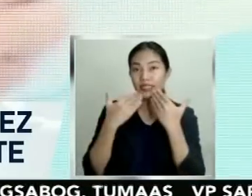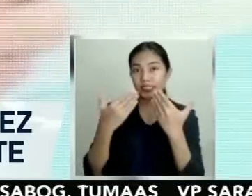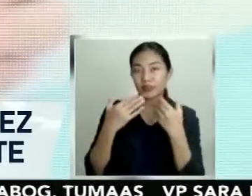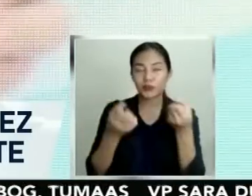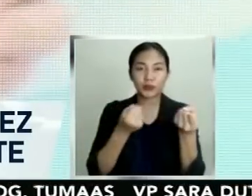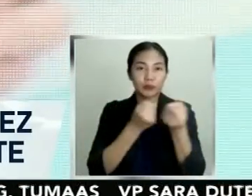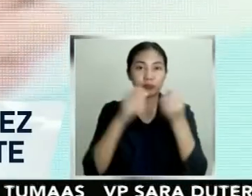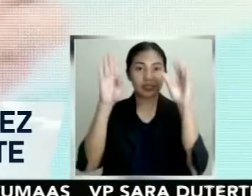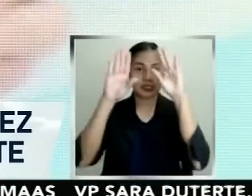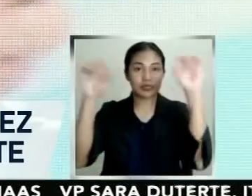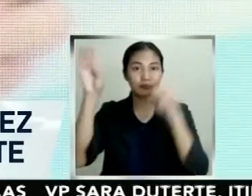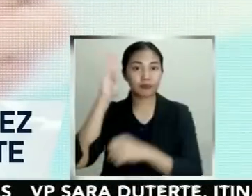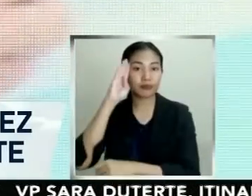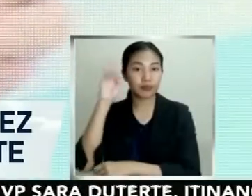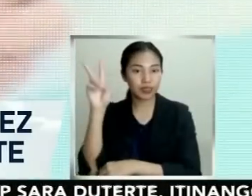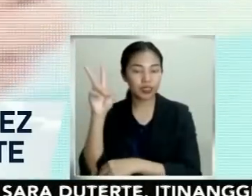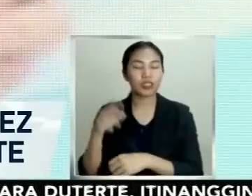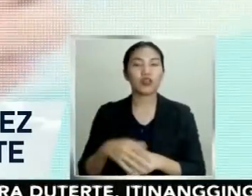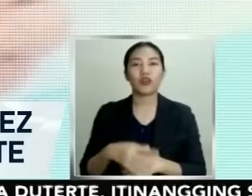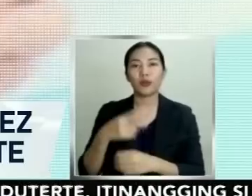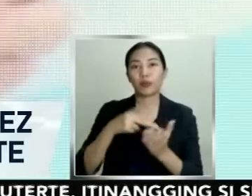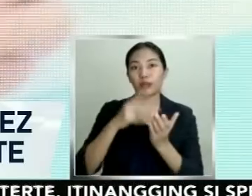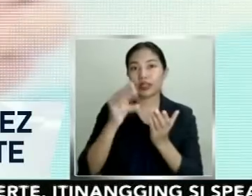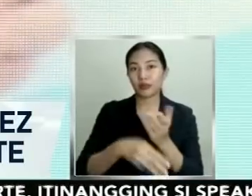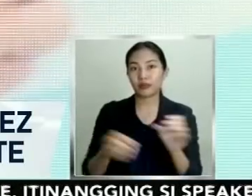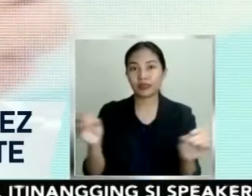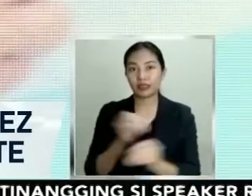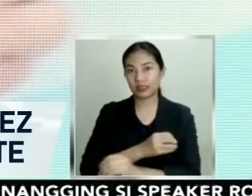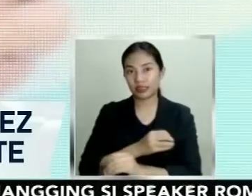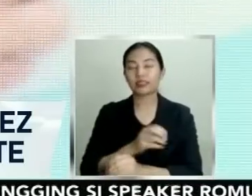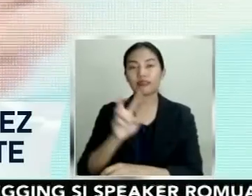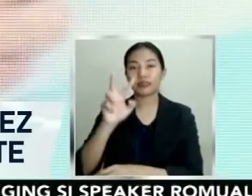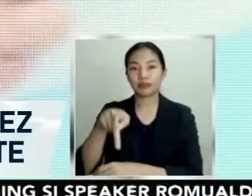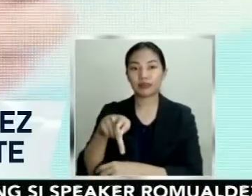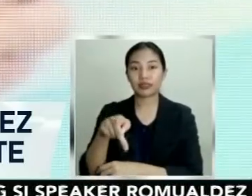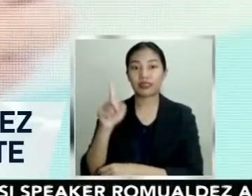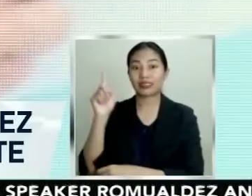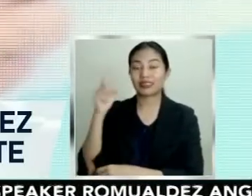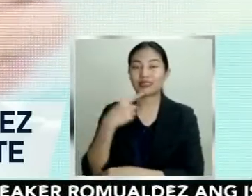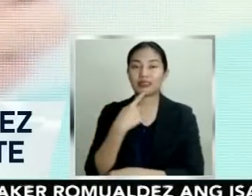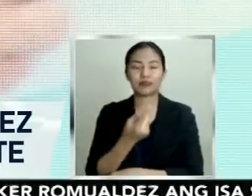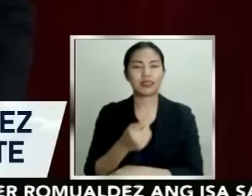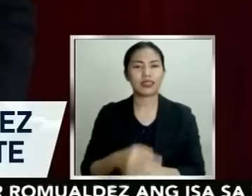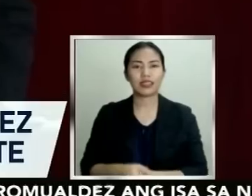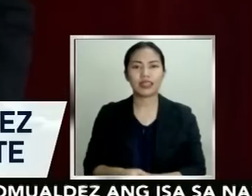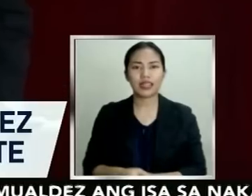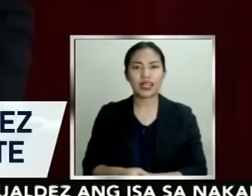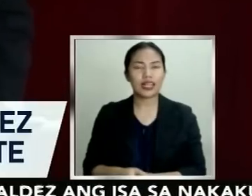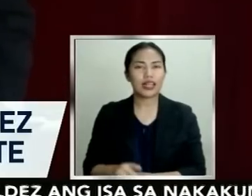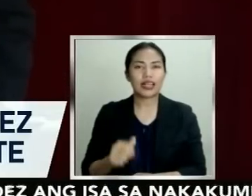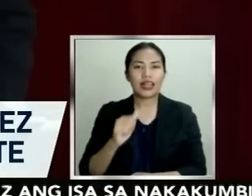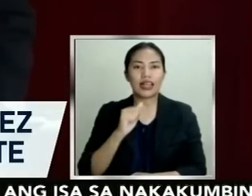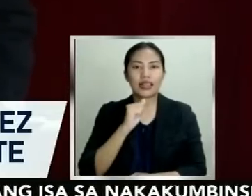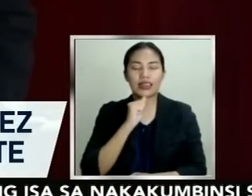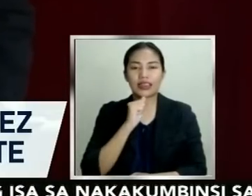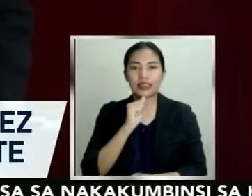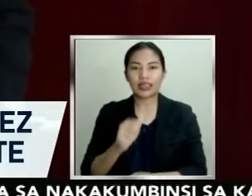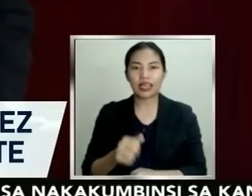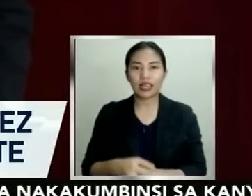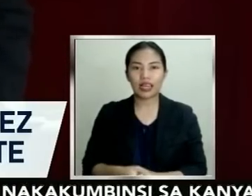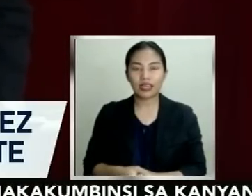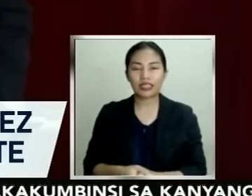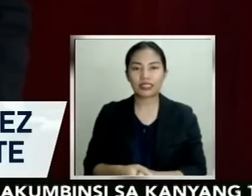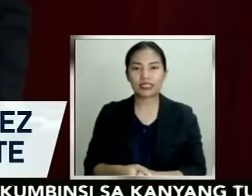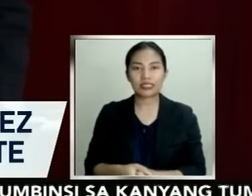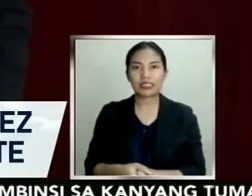of the Vice President, sabi ni Duterte, hindi na raw niya babanggitin ang middle initial ng Pangulo. R ang middle